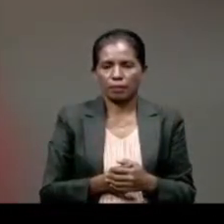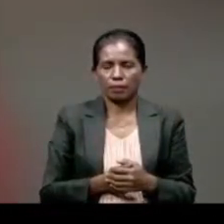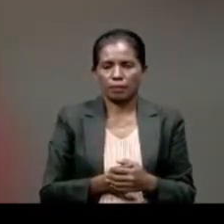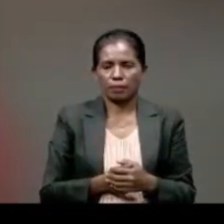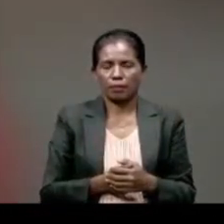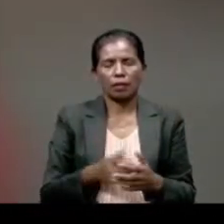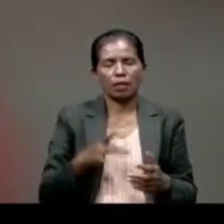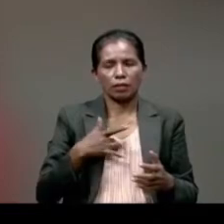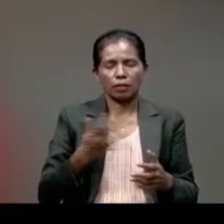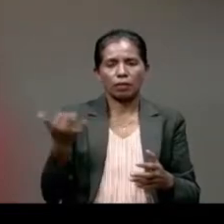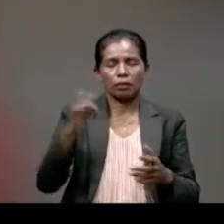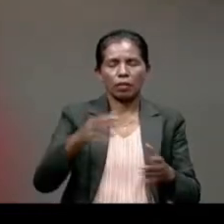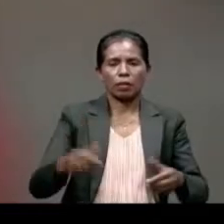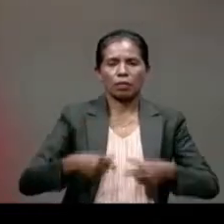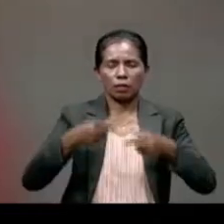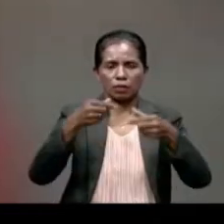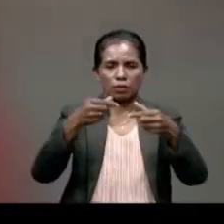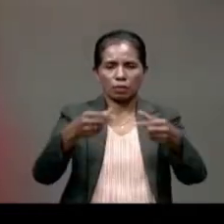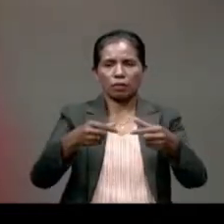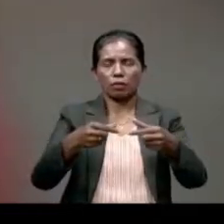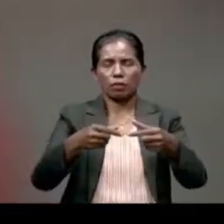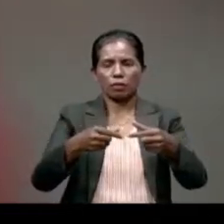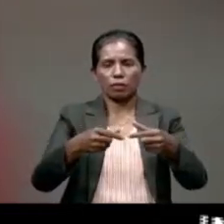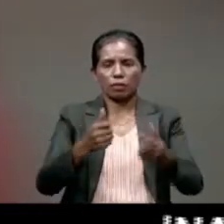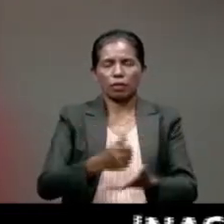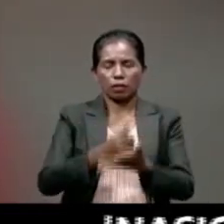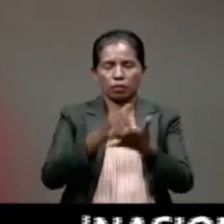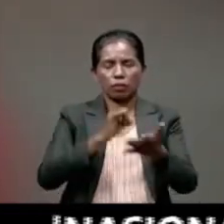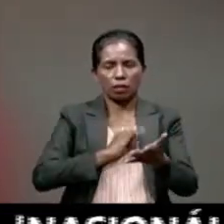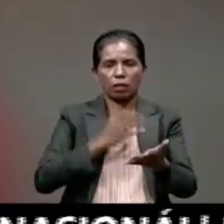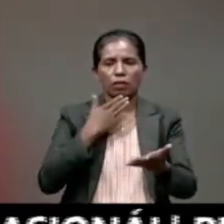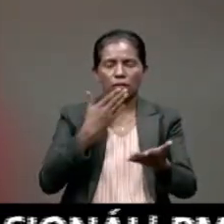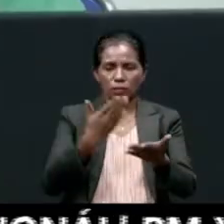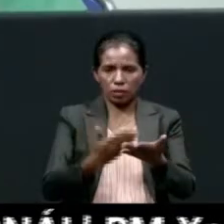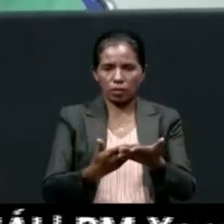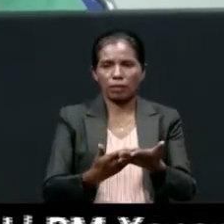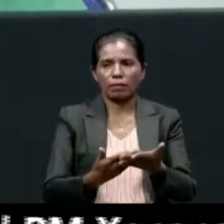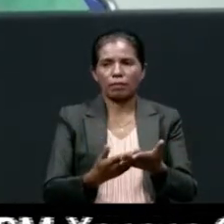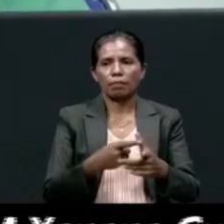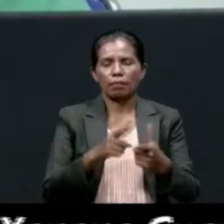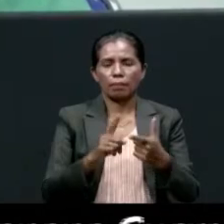Ya, sirem afo, ansa atende ao dia.